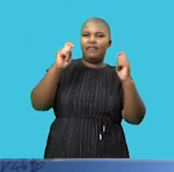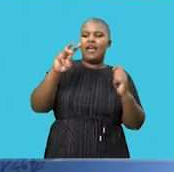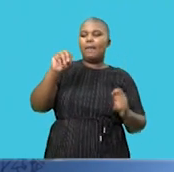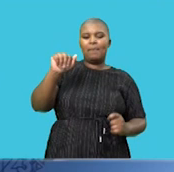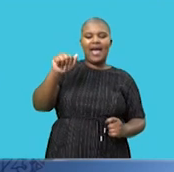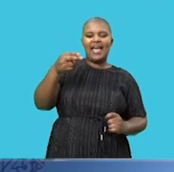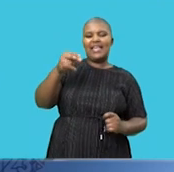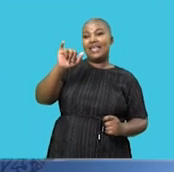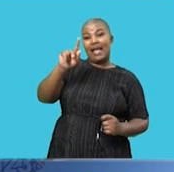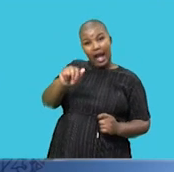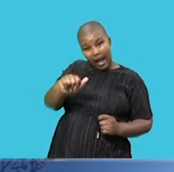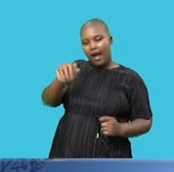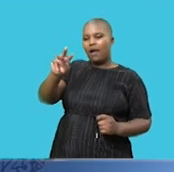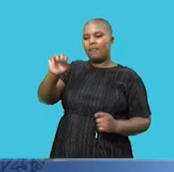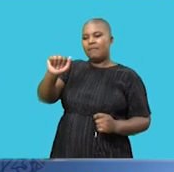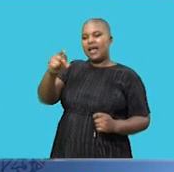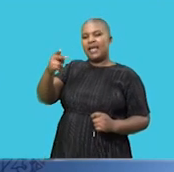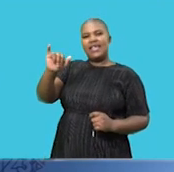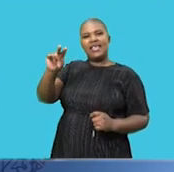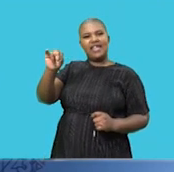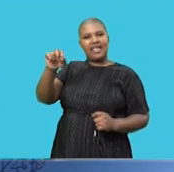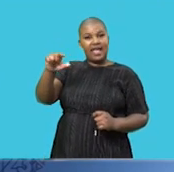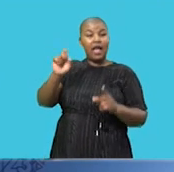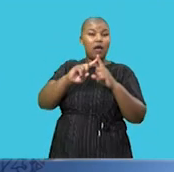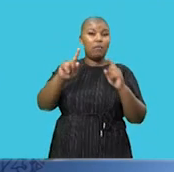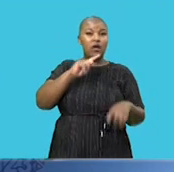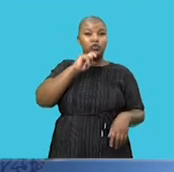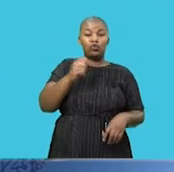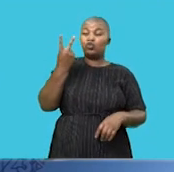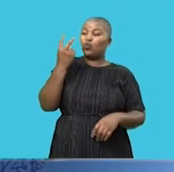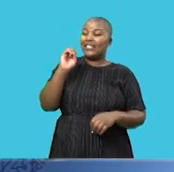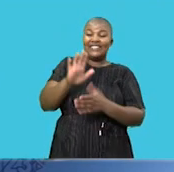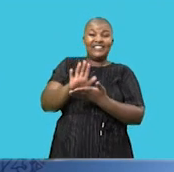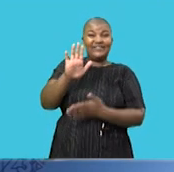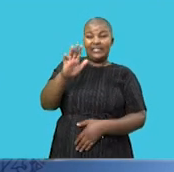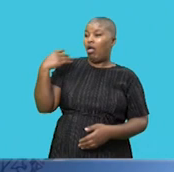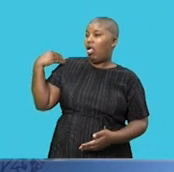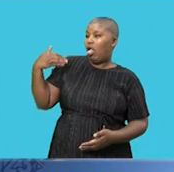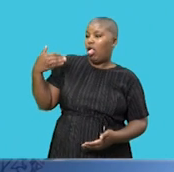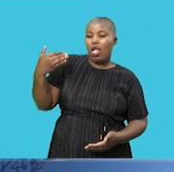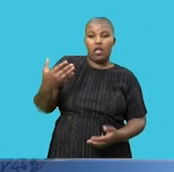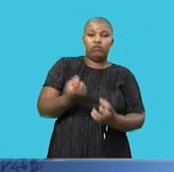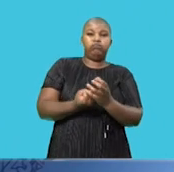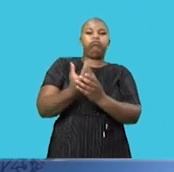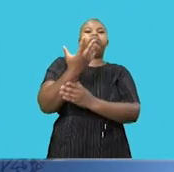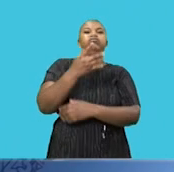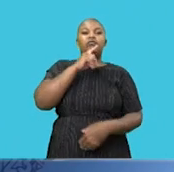Mahika Mahikeng. But Mahika Mahikeng has grown from 2015 up to